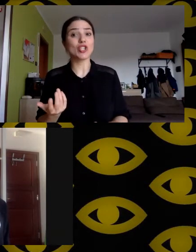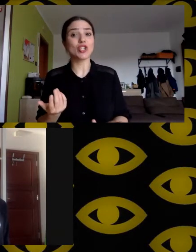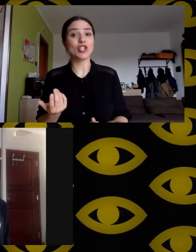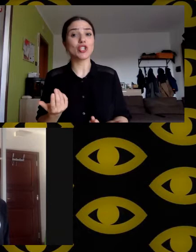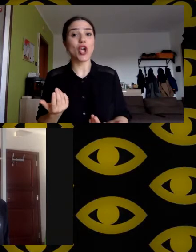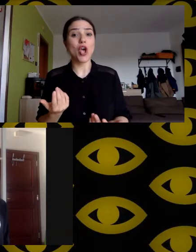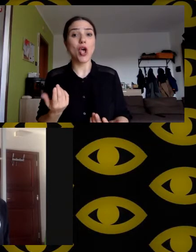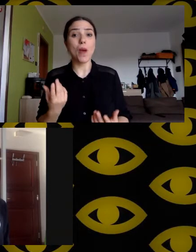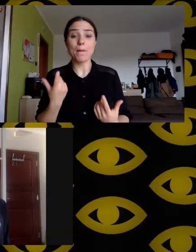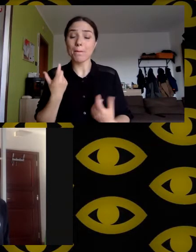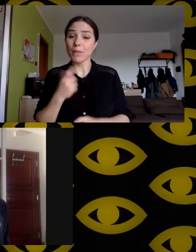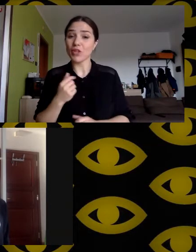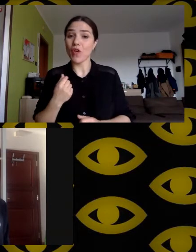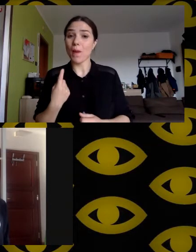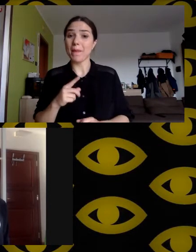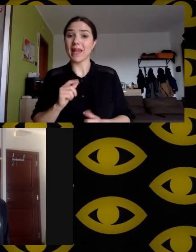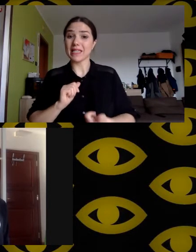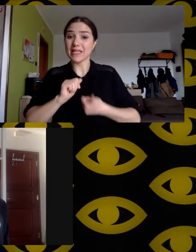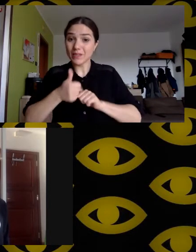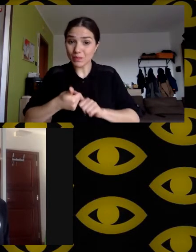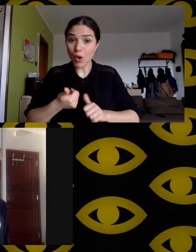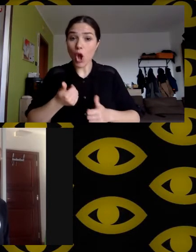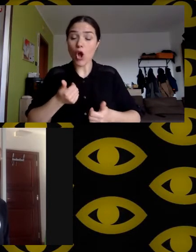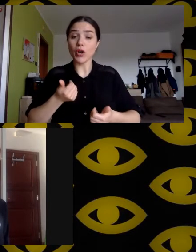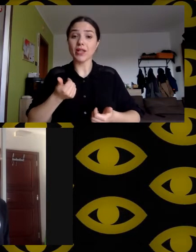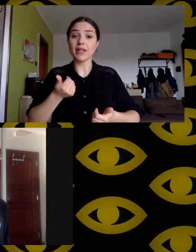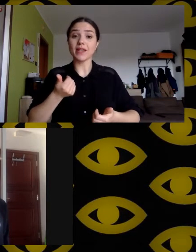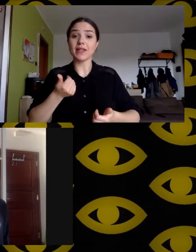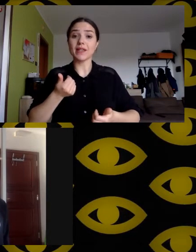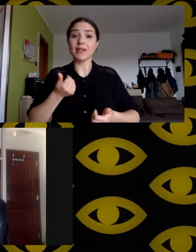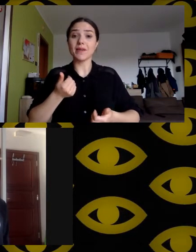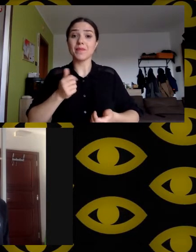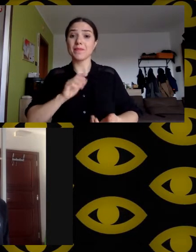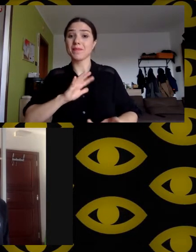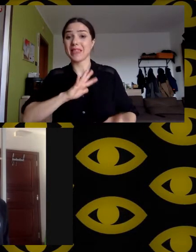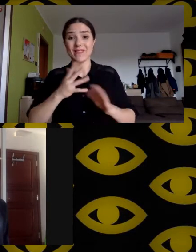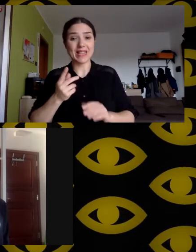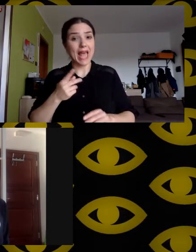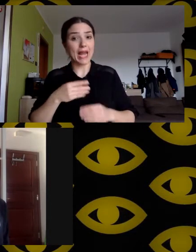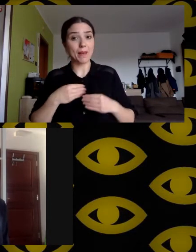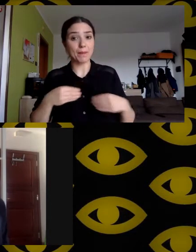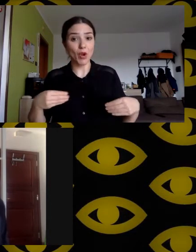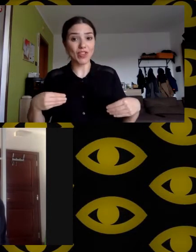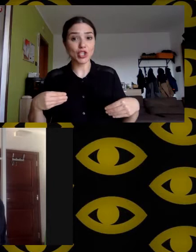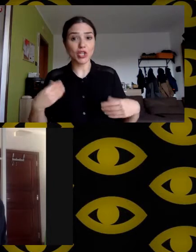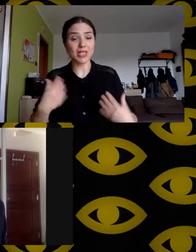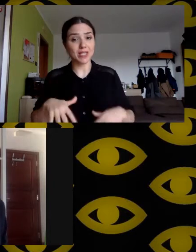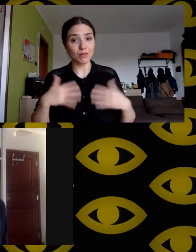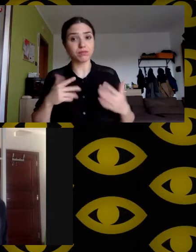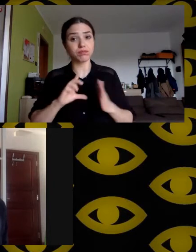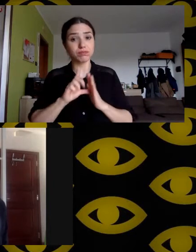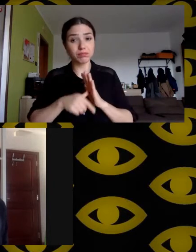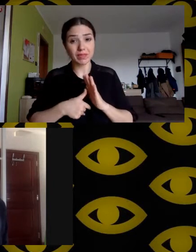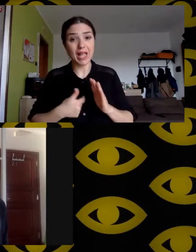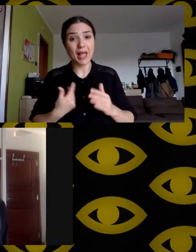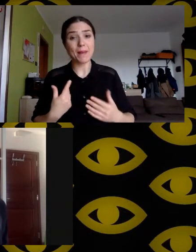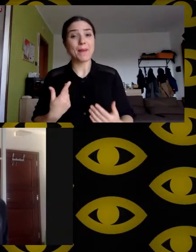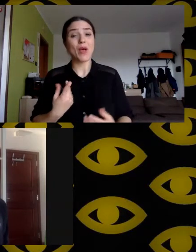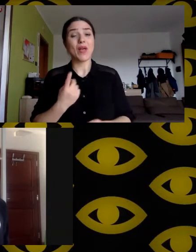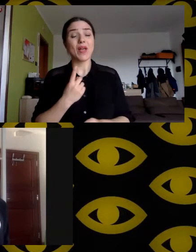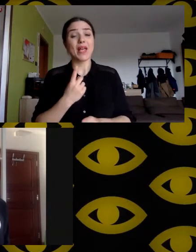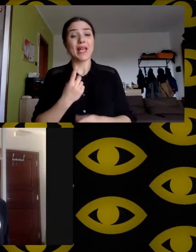che devi donare e dedicare allo sport per diventare una professionista è tantissimo, sono molte ore al